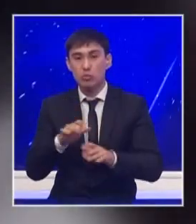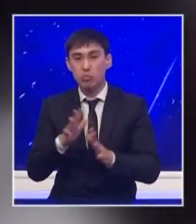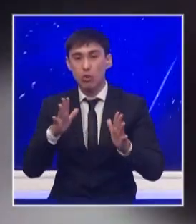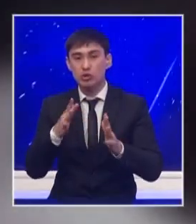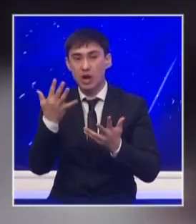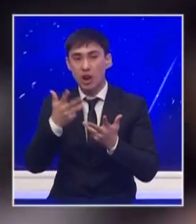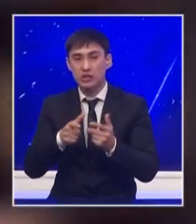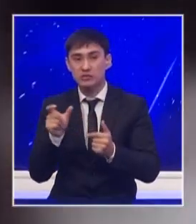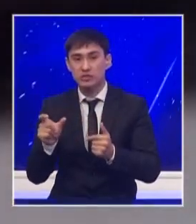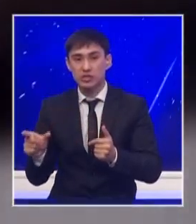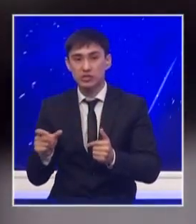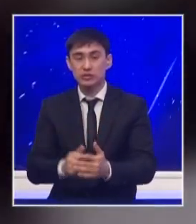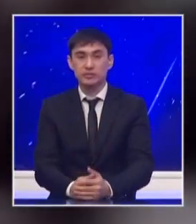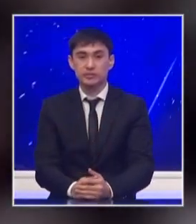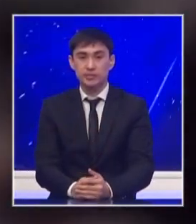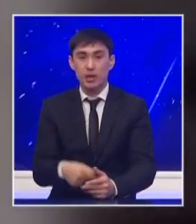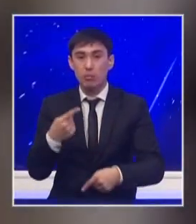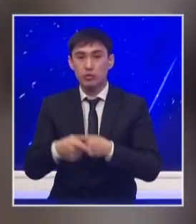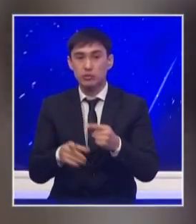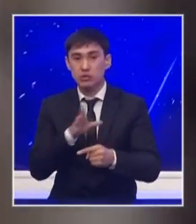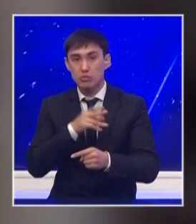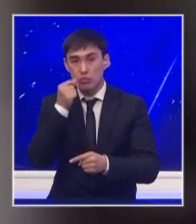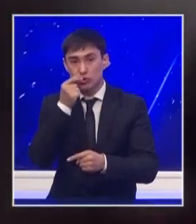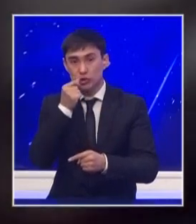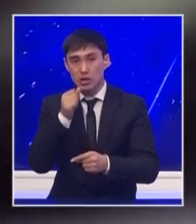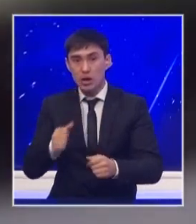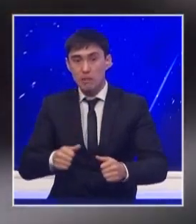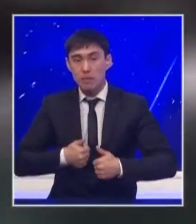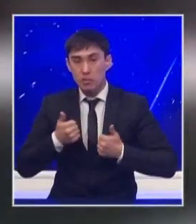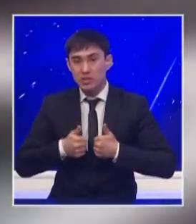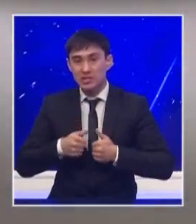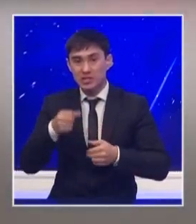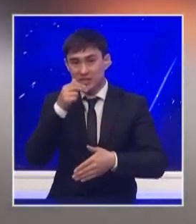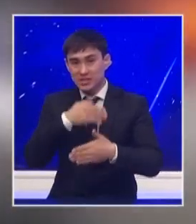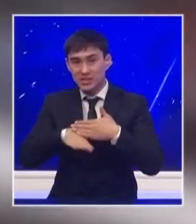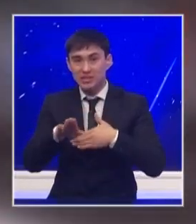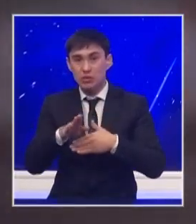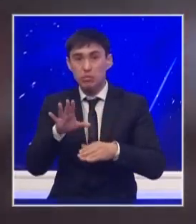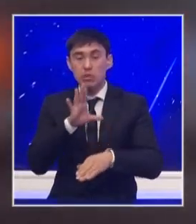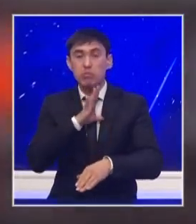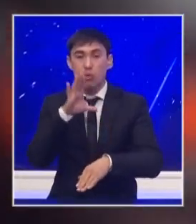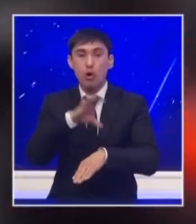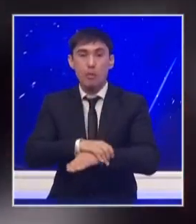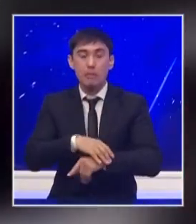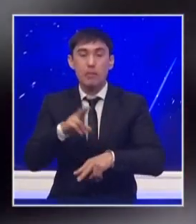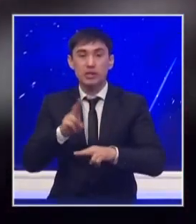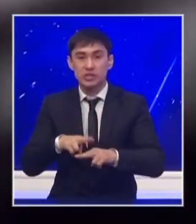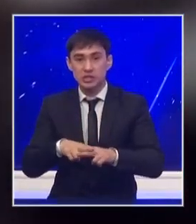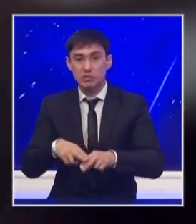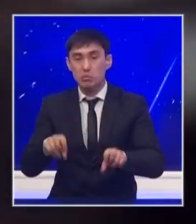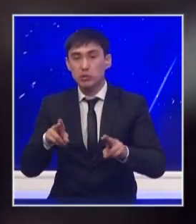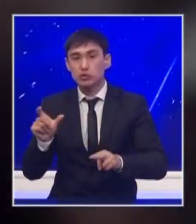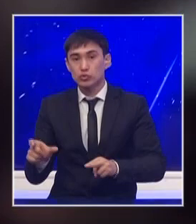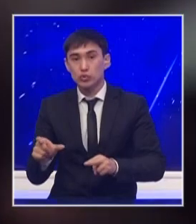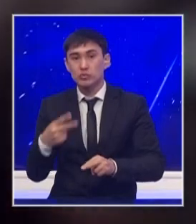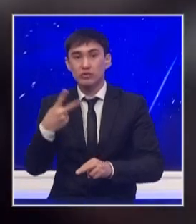большего количества потенциальных жертв после происшествия мужчина попытался скрыться Однако был пойман полицейскими преступником